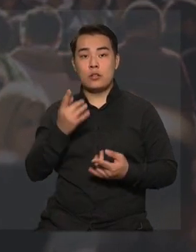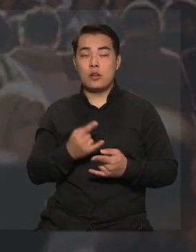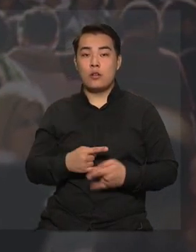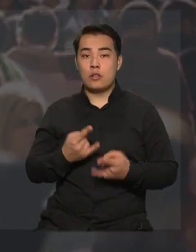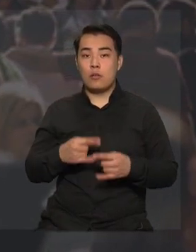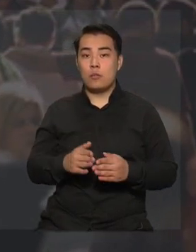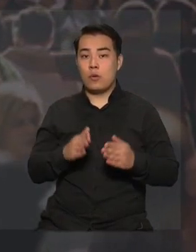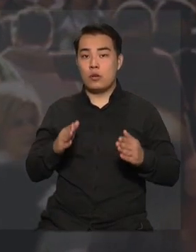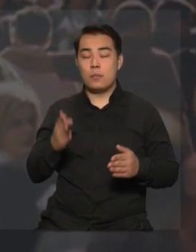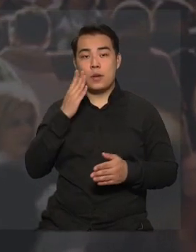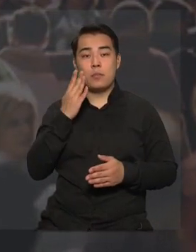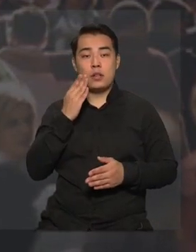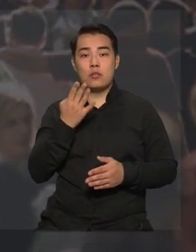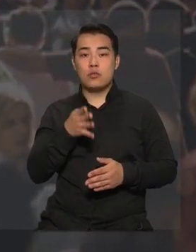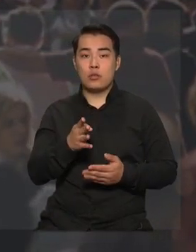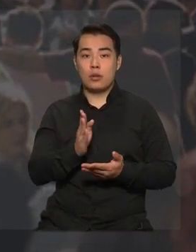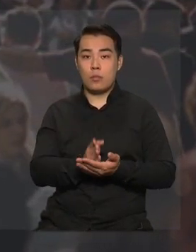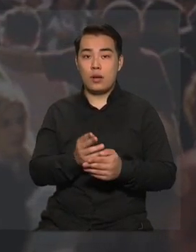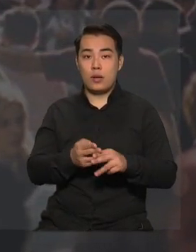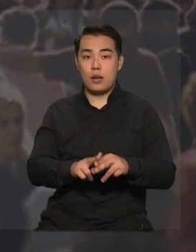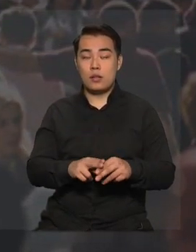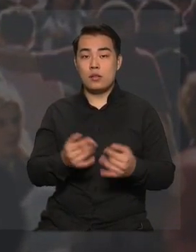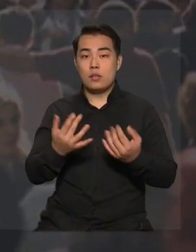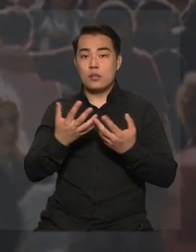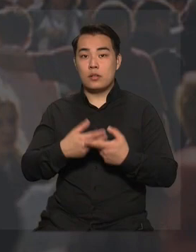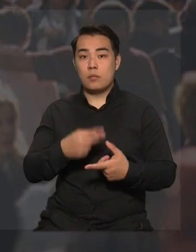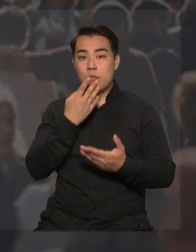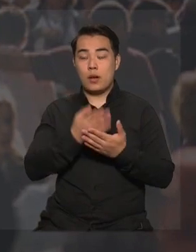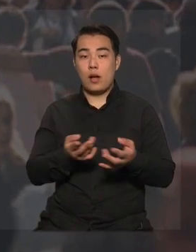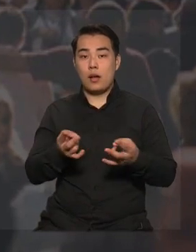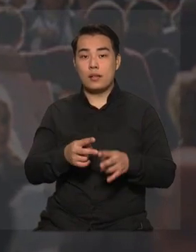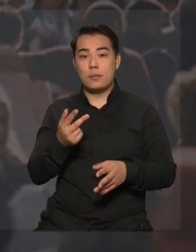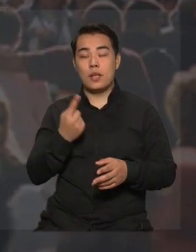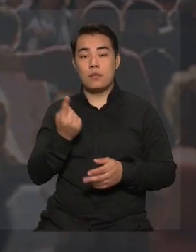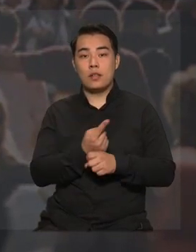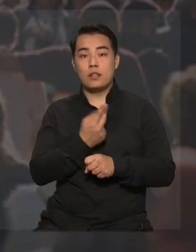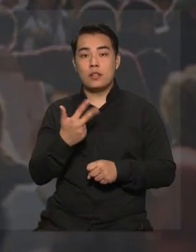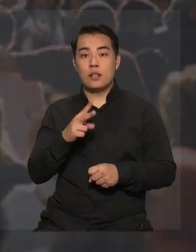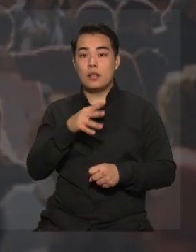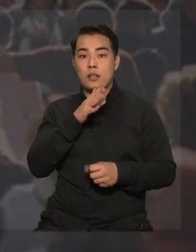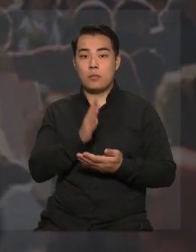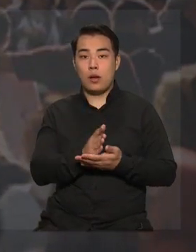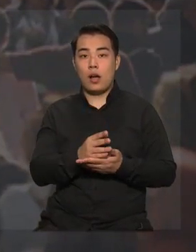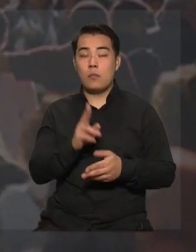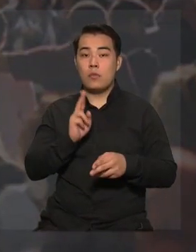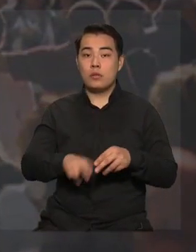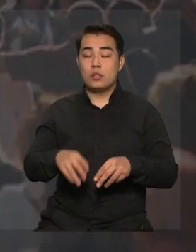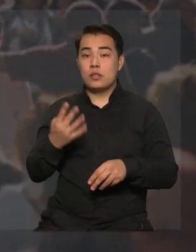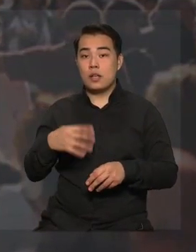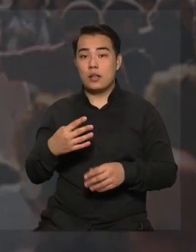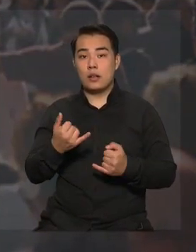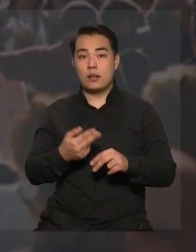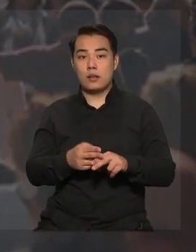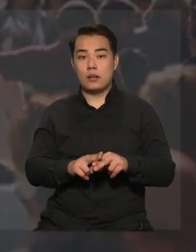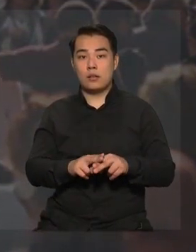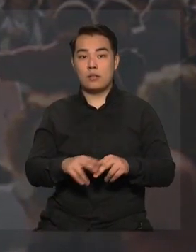больше, примерно на 4 тысячи. Такой численный перевес сохраняется в первые 30 лет жизни. А вот уже после 40 пальму